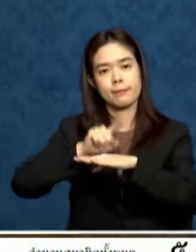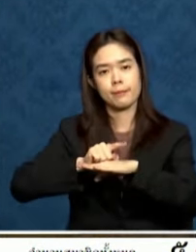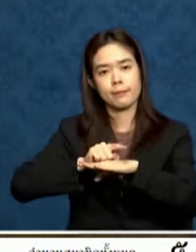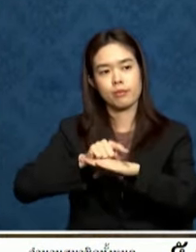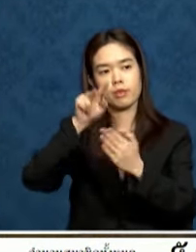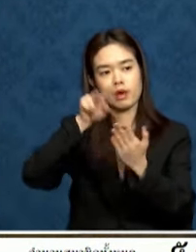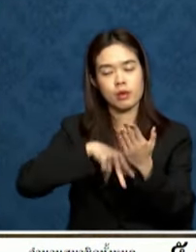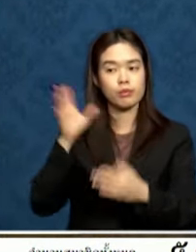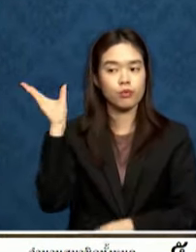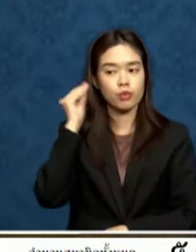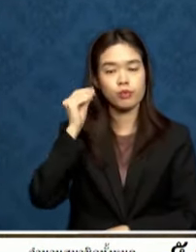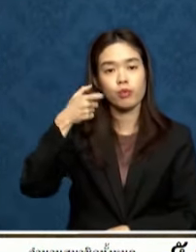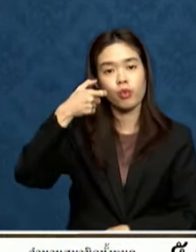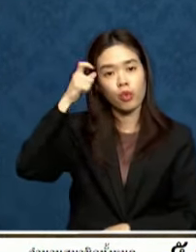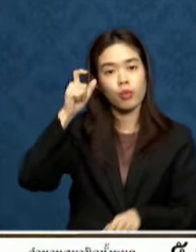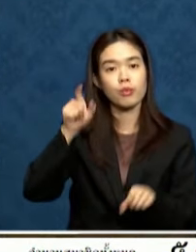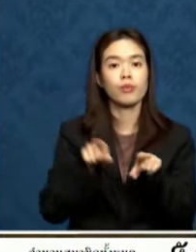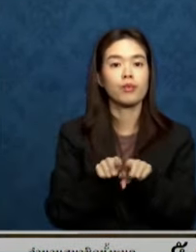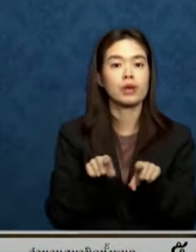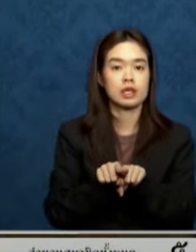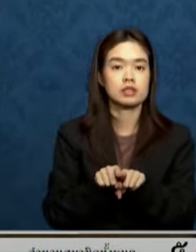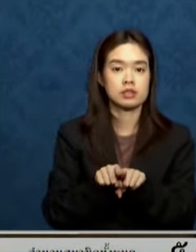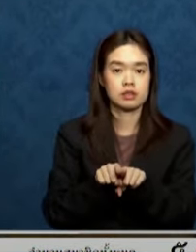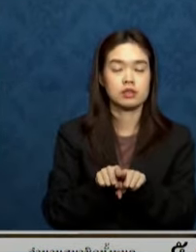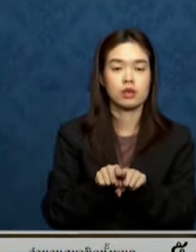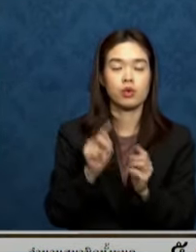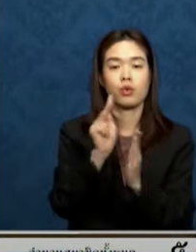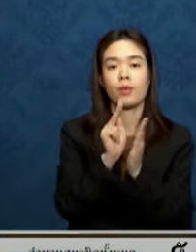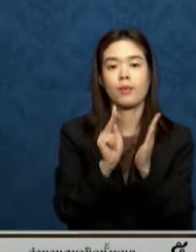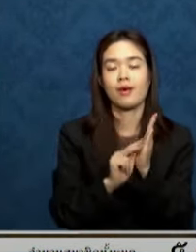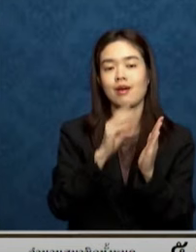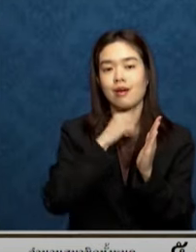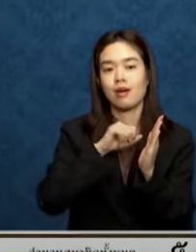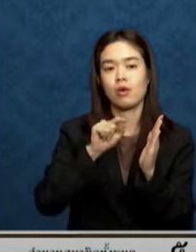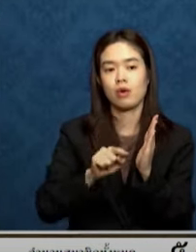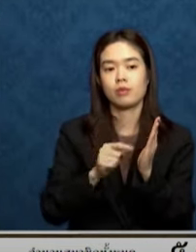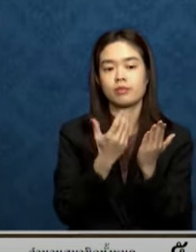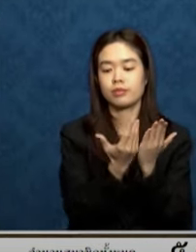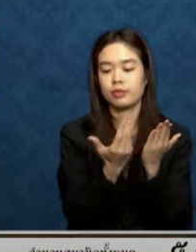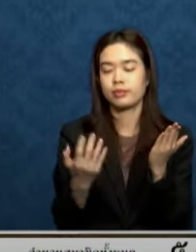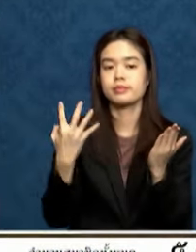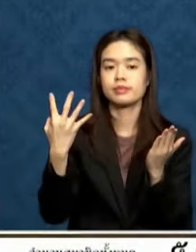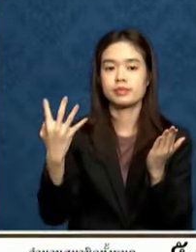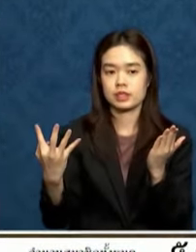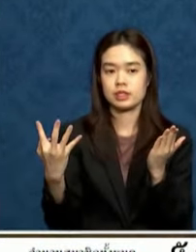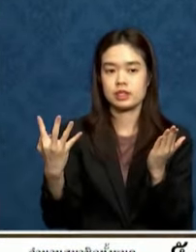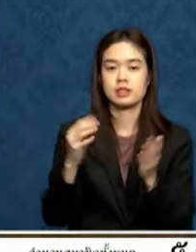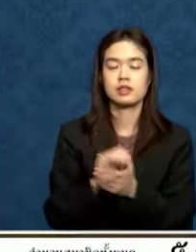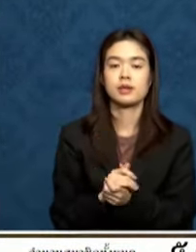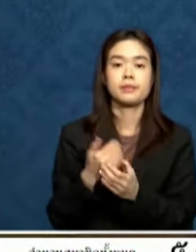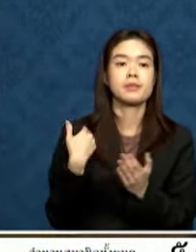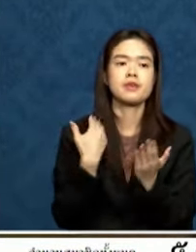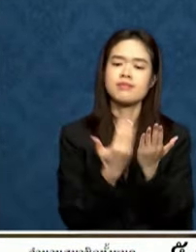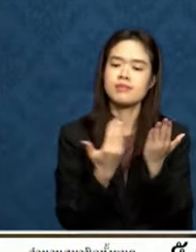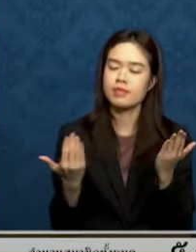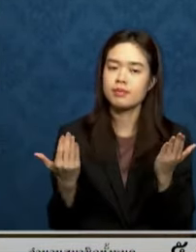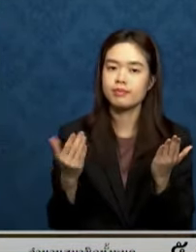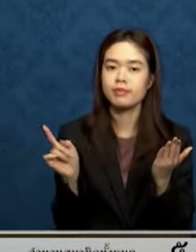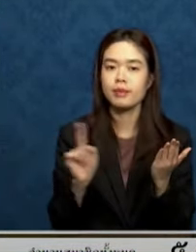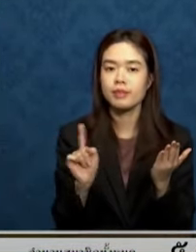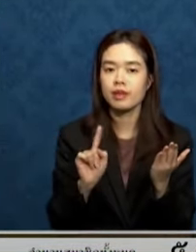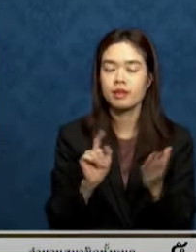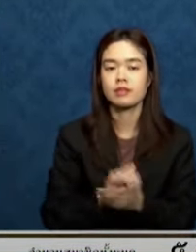ครับกฎหมายเดิมที่มีใช้อยู่ในปัจจุบัน 4ร่างที่นำเสนอขึ้นมาว่าเป็นยังไงครับผม